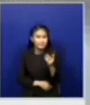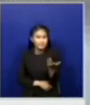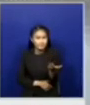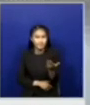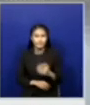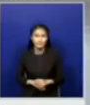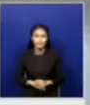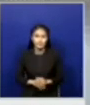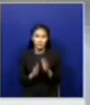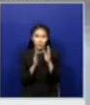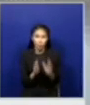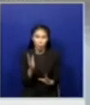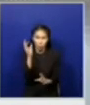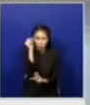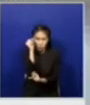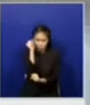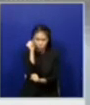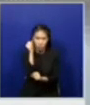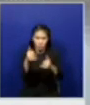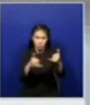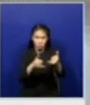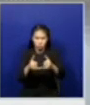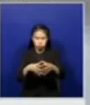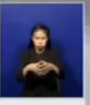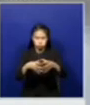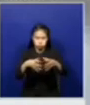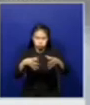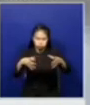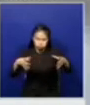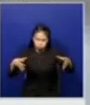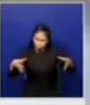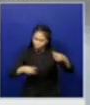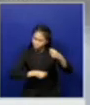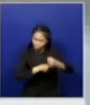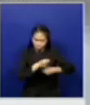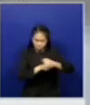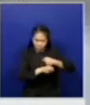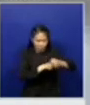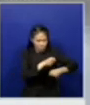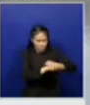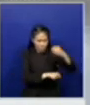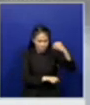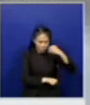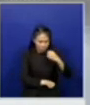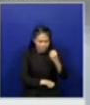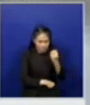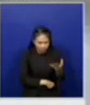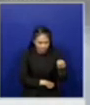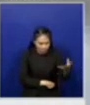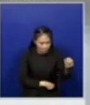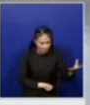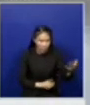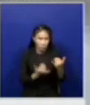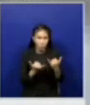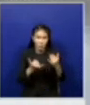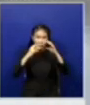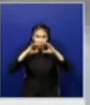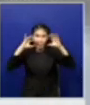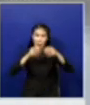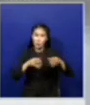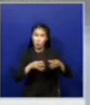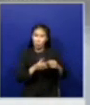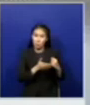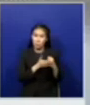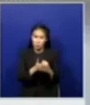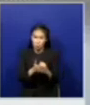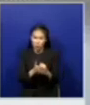คนจนเพิ่มมากขึ้นทุกปีทุกปีโดยนับตั้งแต่รัฐบาลนี้เข้ามาบริหารประเทศมีประชา